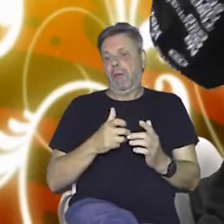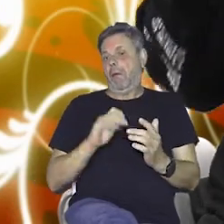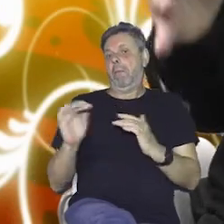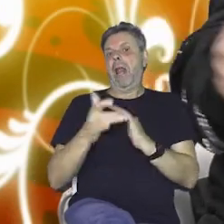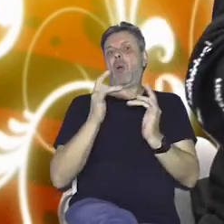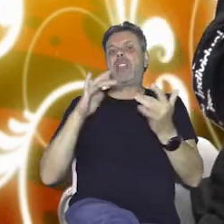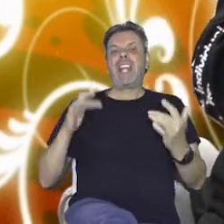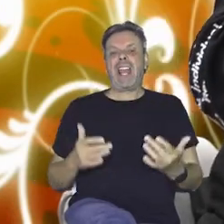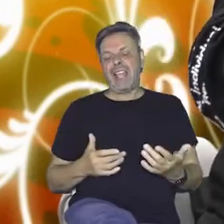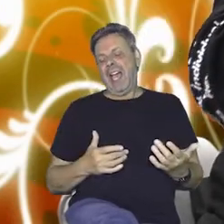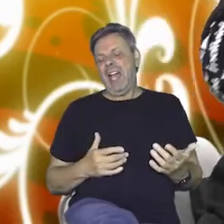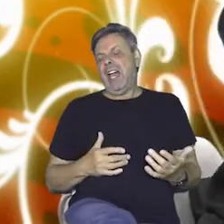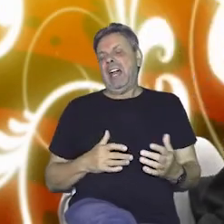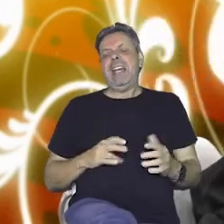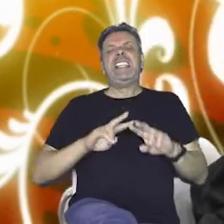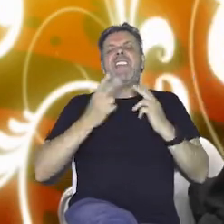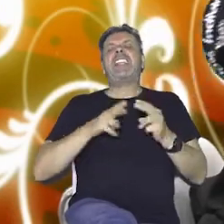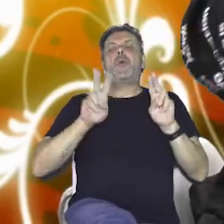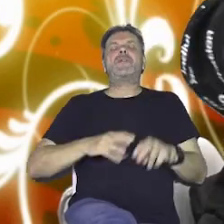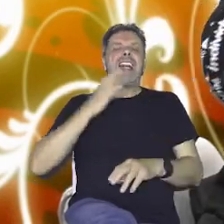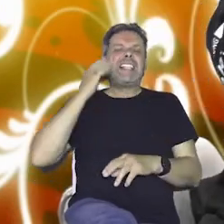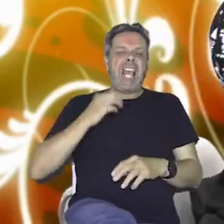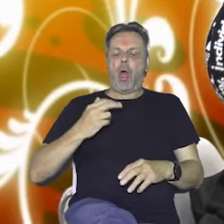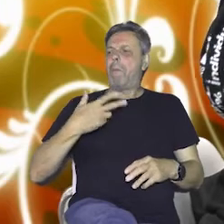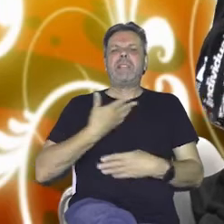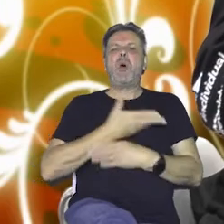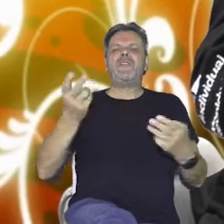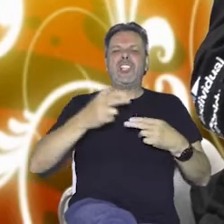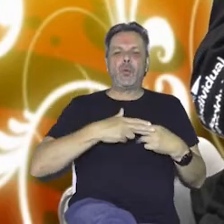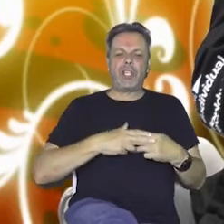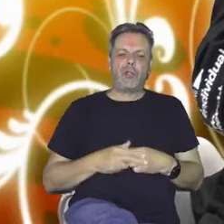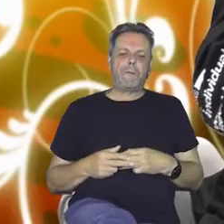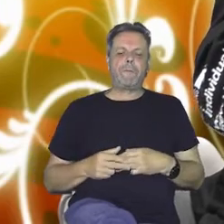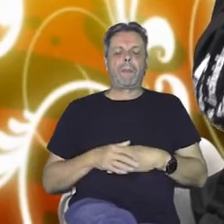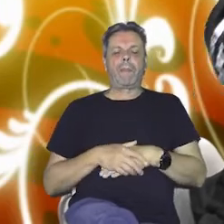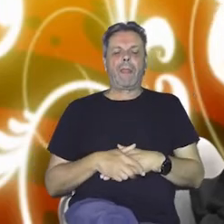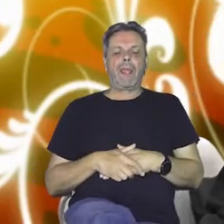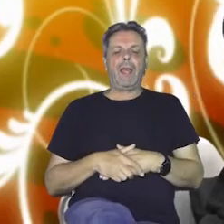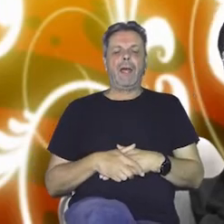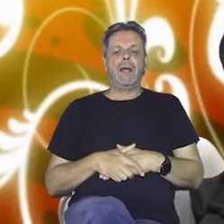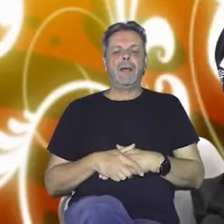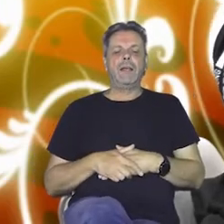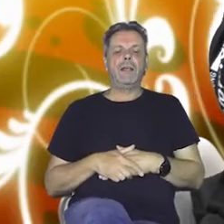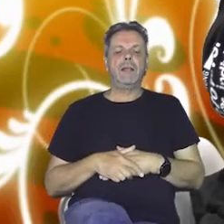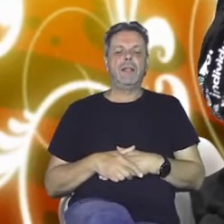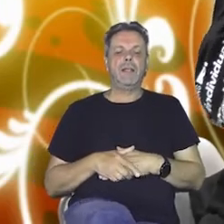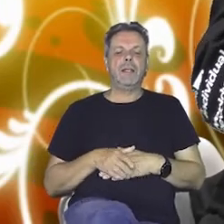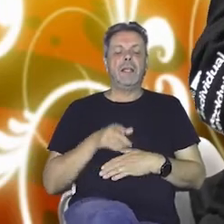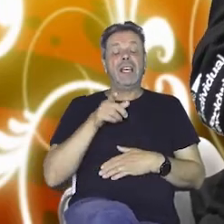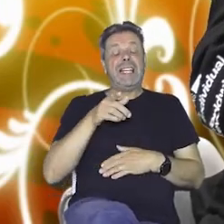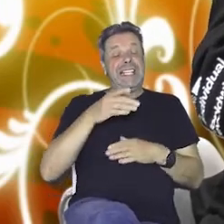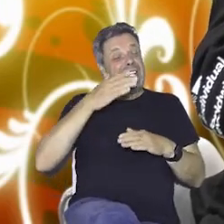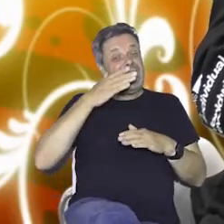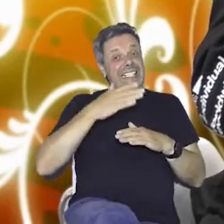svijet nije postao globalno selo, da smo svi susjedi, ono, brzo dođeš da nije, pa ti bi ovu zadnju... Ovu zadnju što